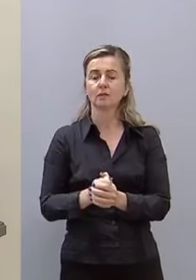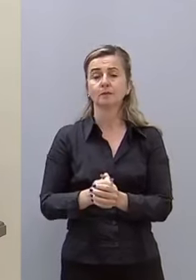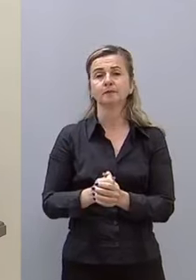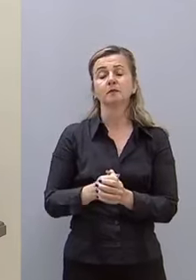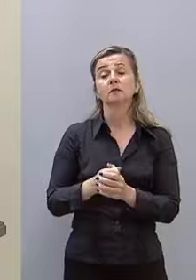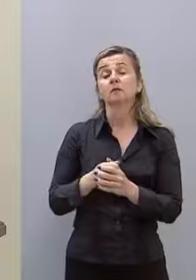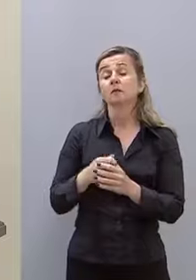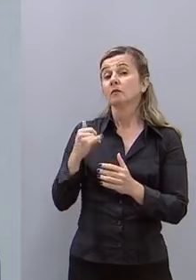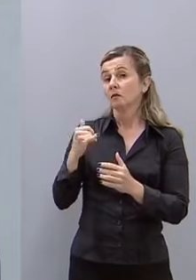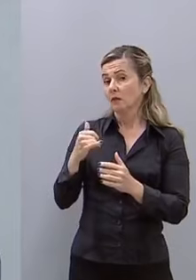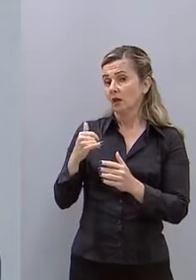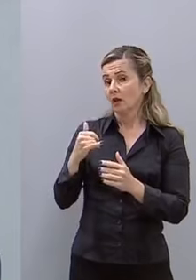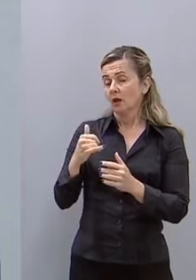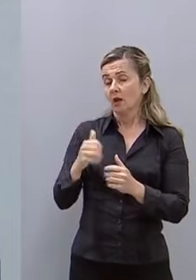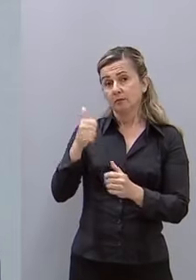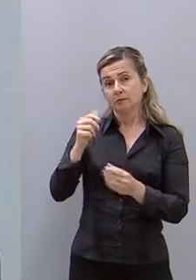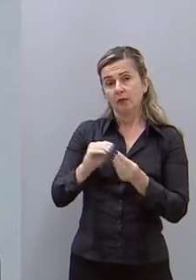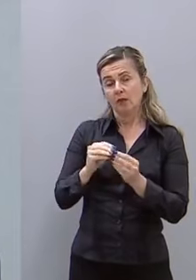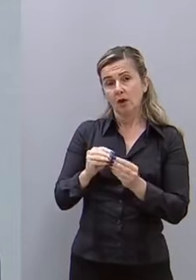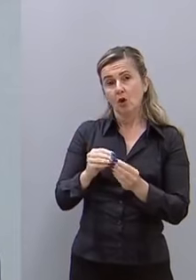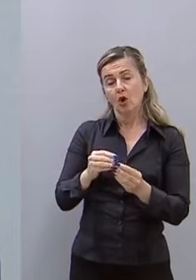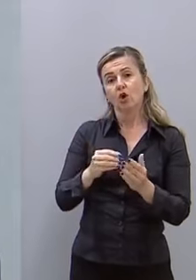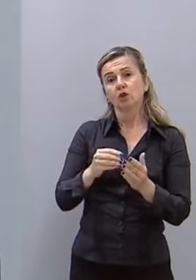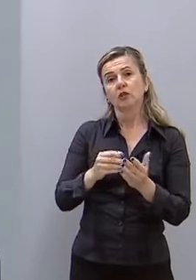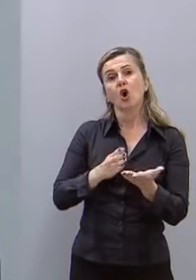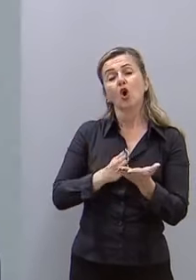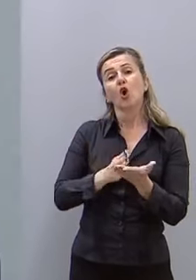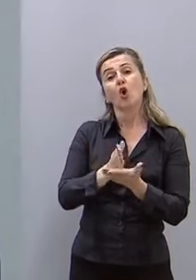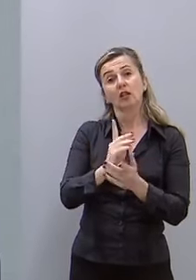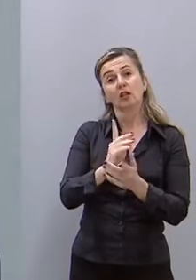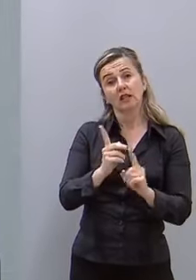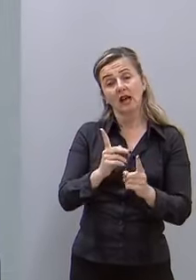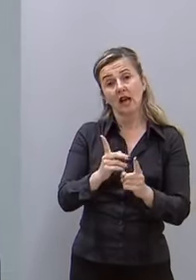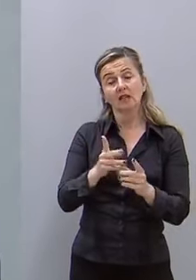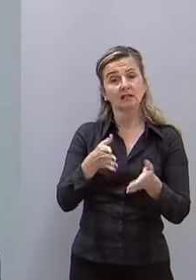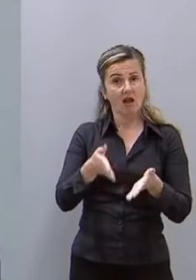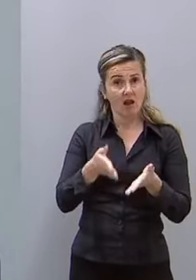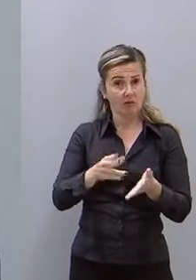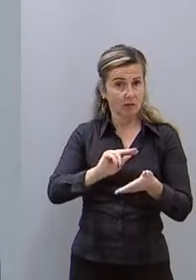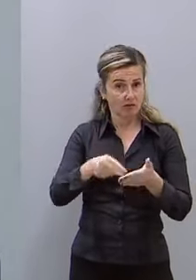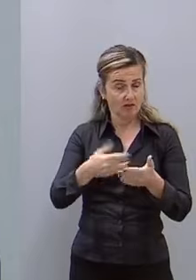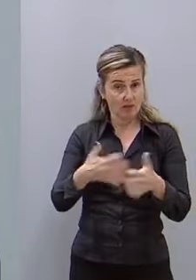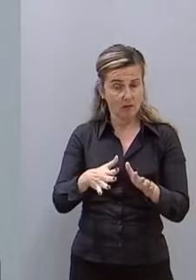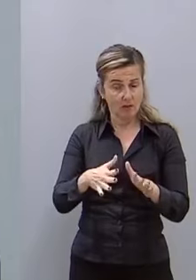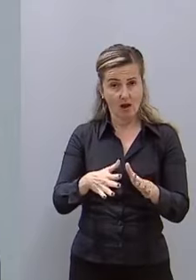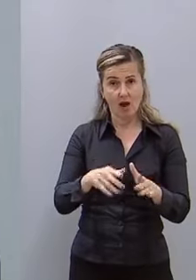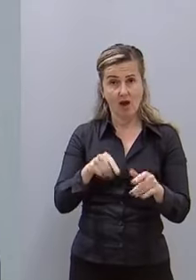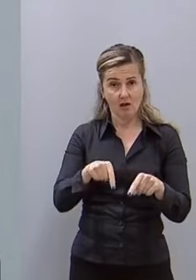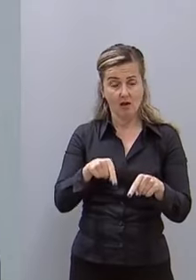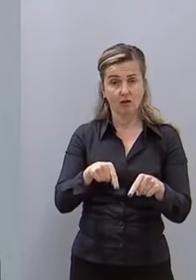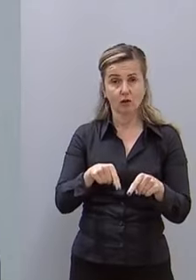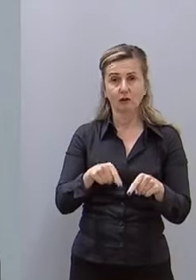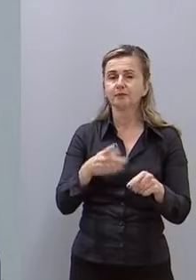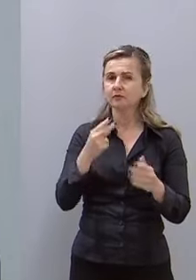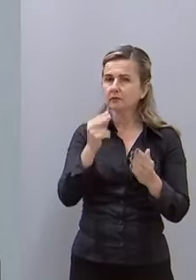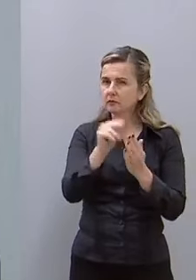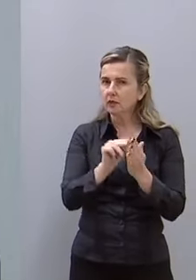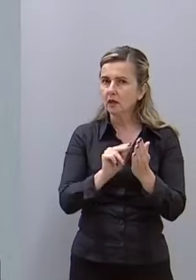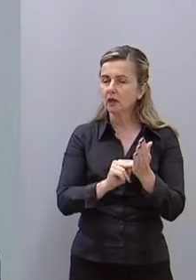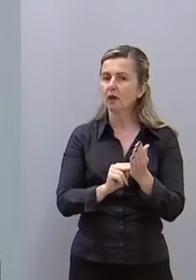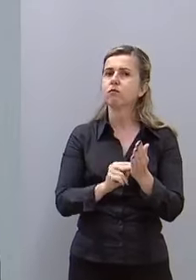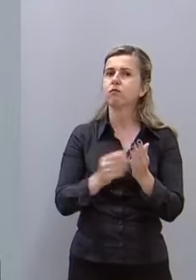innanzitutto l'ordinanza che open a destra sottoscritto che diciamo riporta